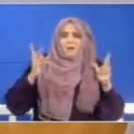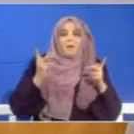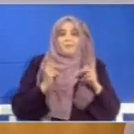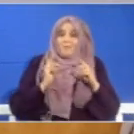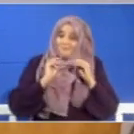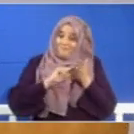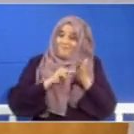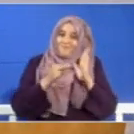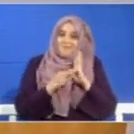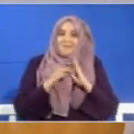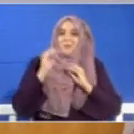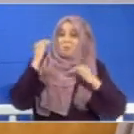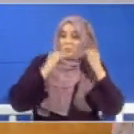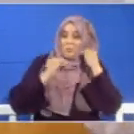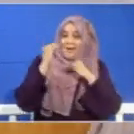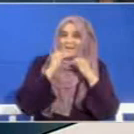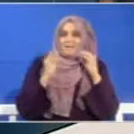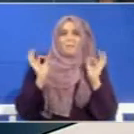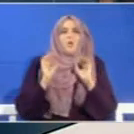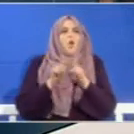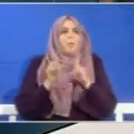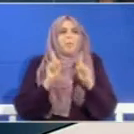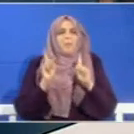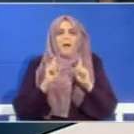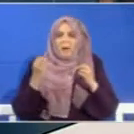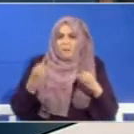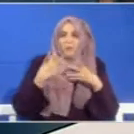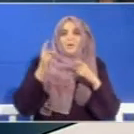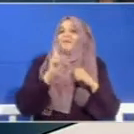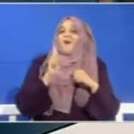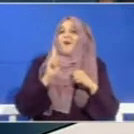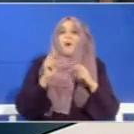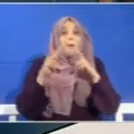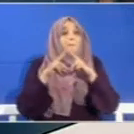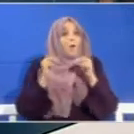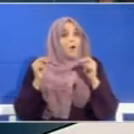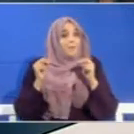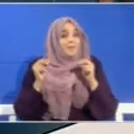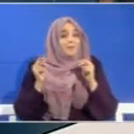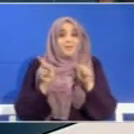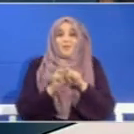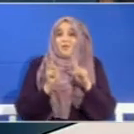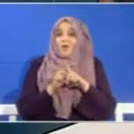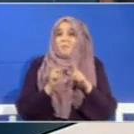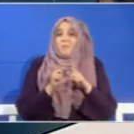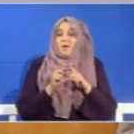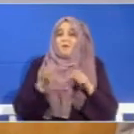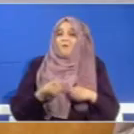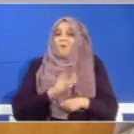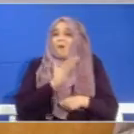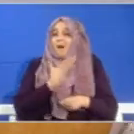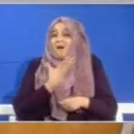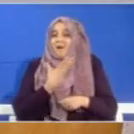كذا إلى آخره، ويعني ليس هناك عناية. النظافة من الإيمان كما شاء على ألسنة